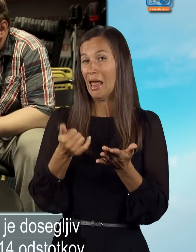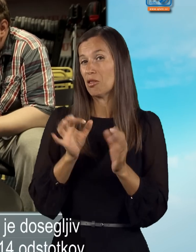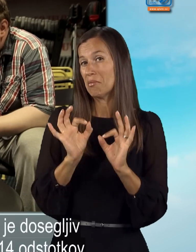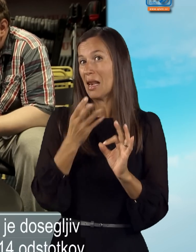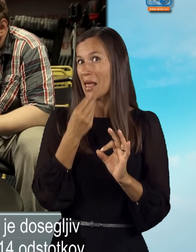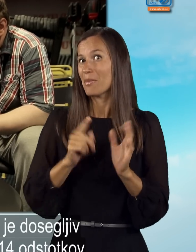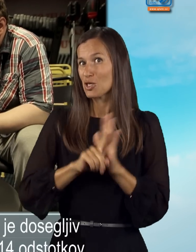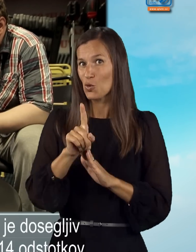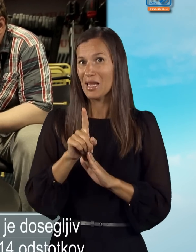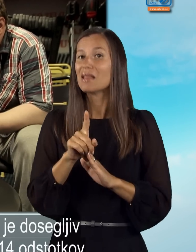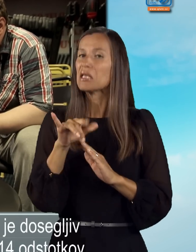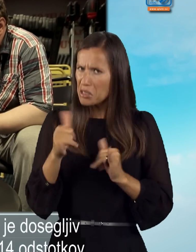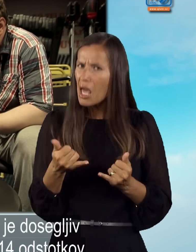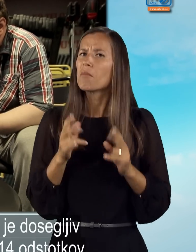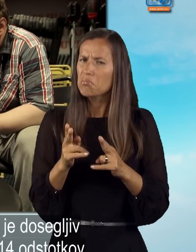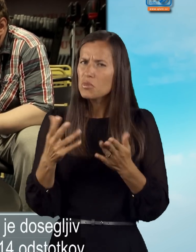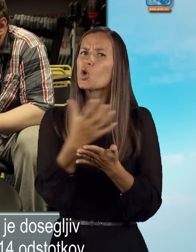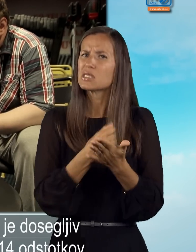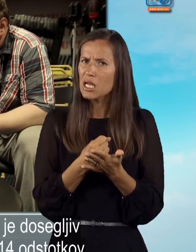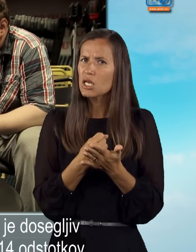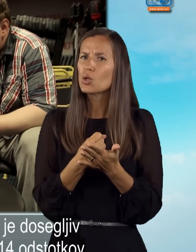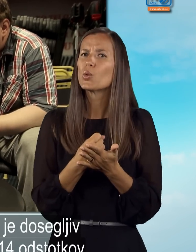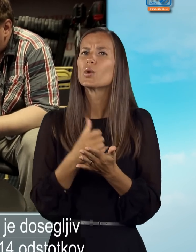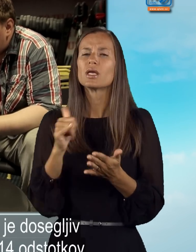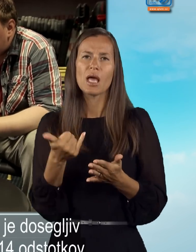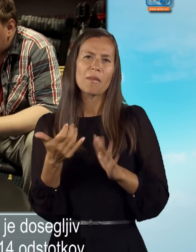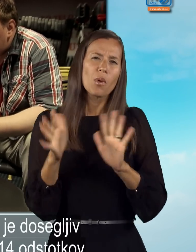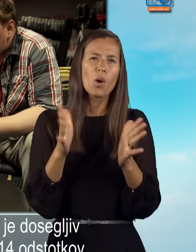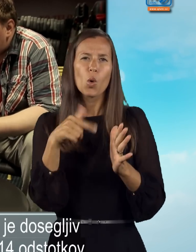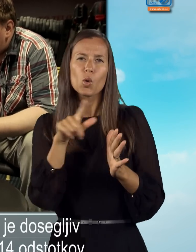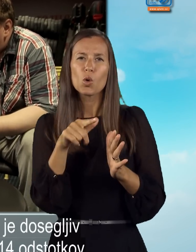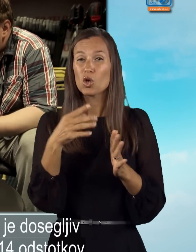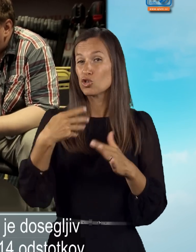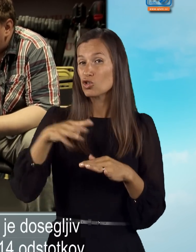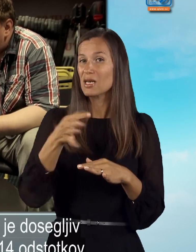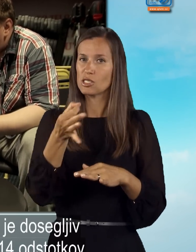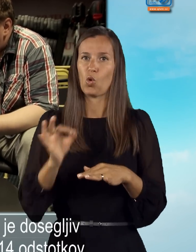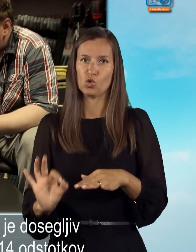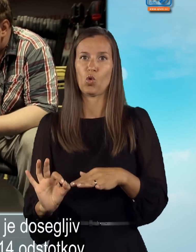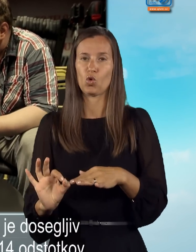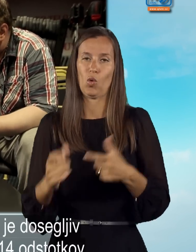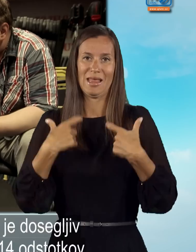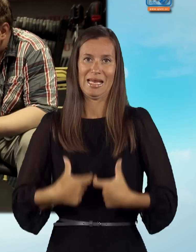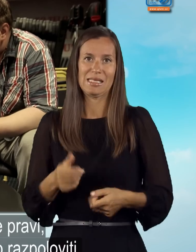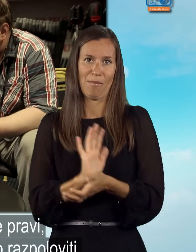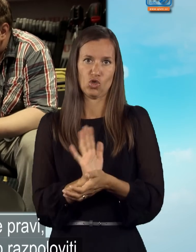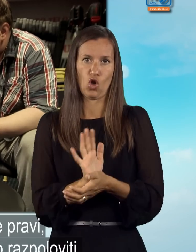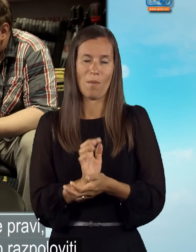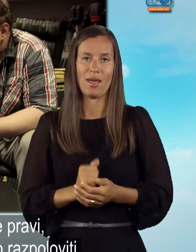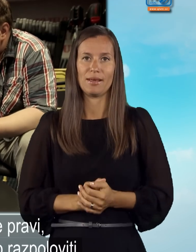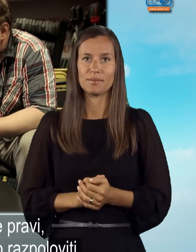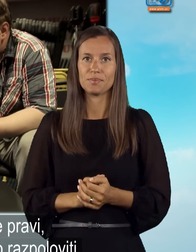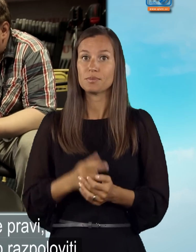Recimo en lep rezultat, ki je dosegljiv, bi se vrtel tam nekje okrog 14% telesne